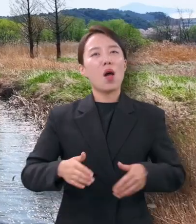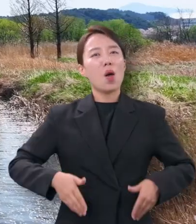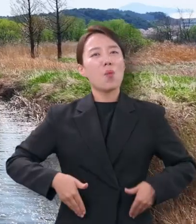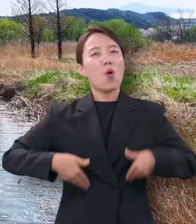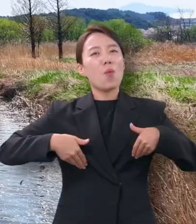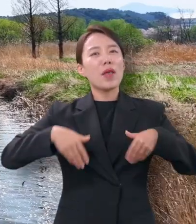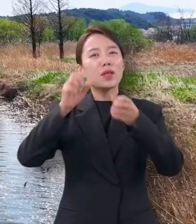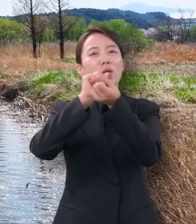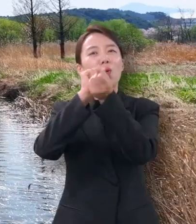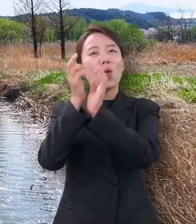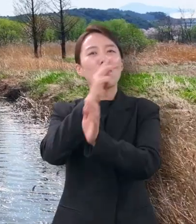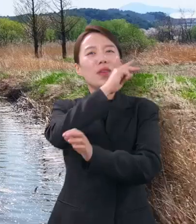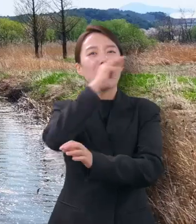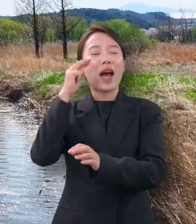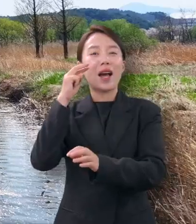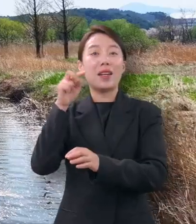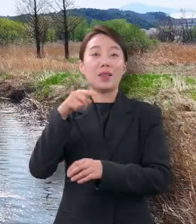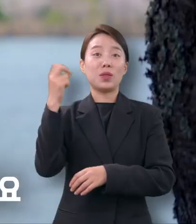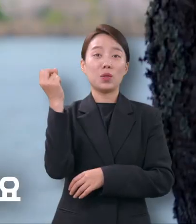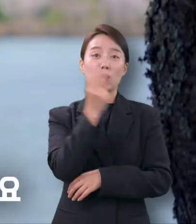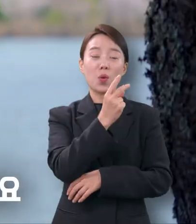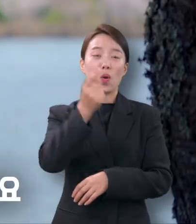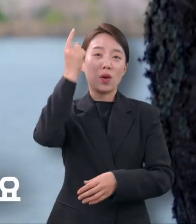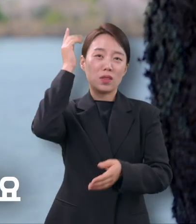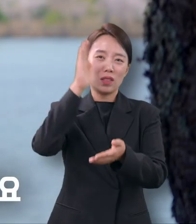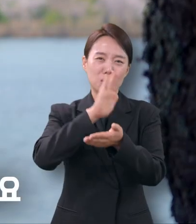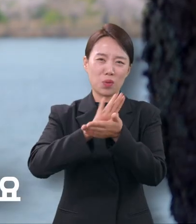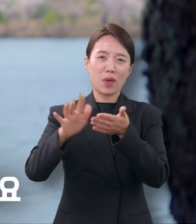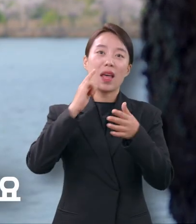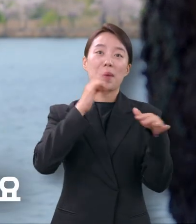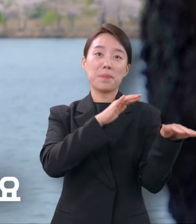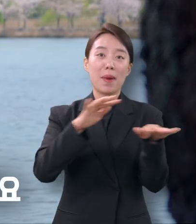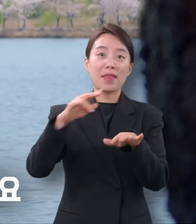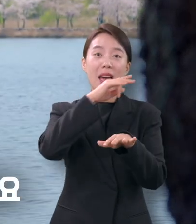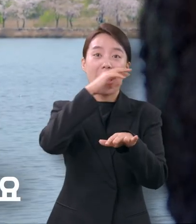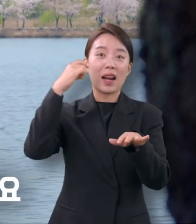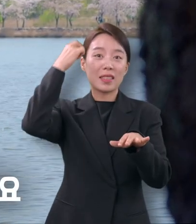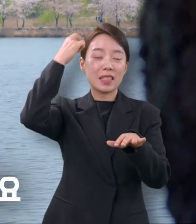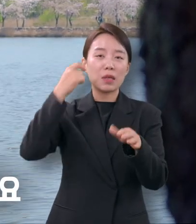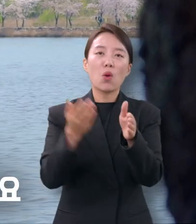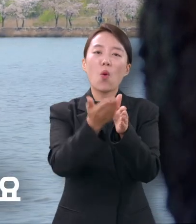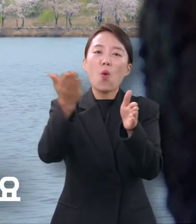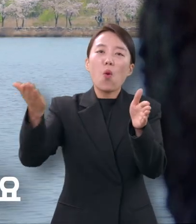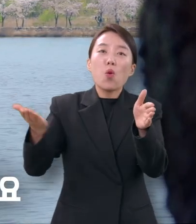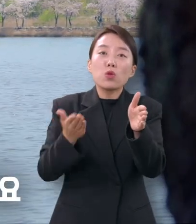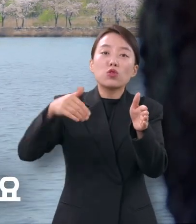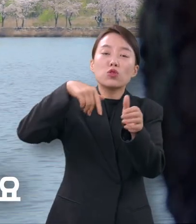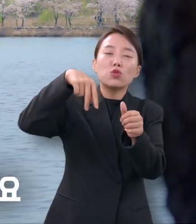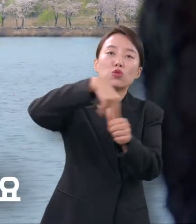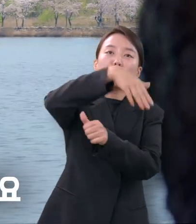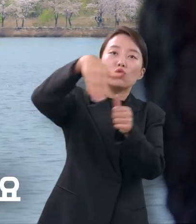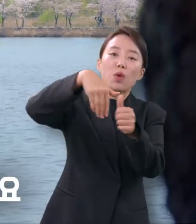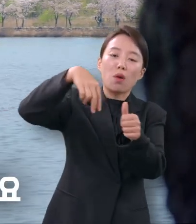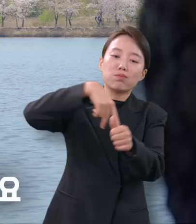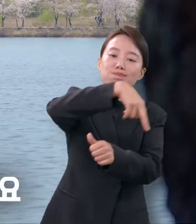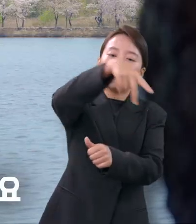봄에는 벚꽃향이 은은하게 퍼지고 시원한 바다향을 느끼며 호수 주변을 산책할 수